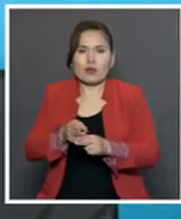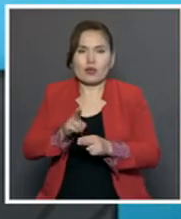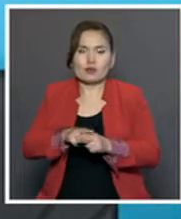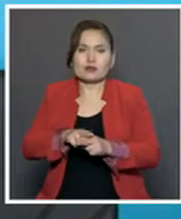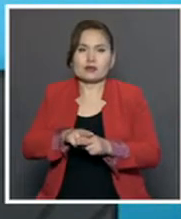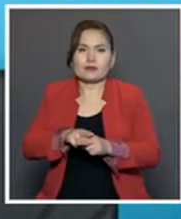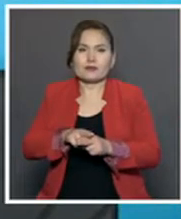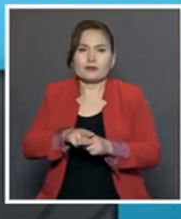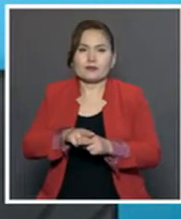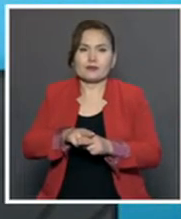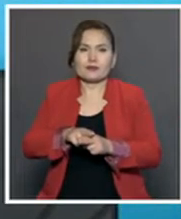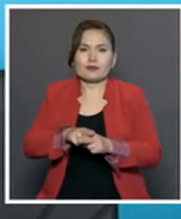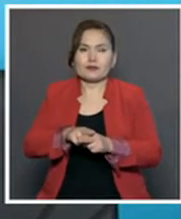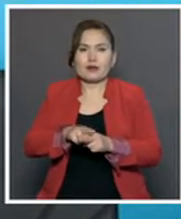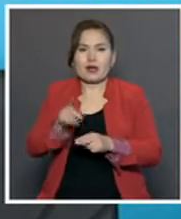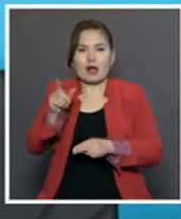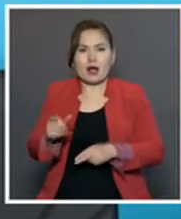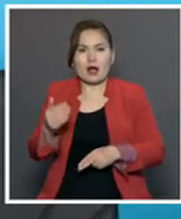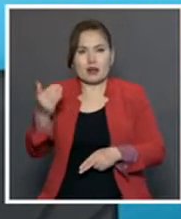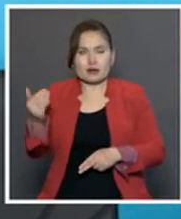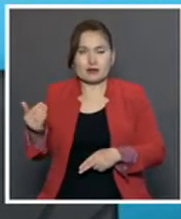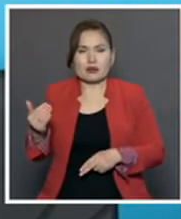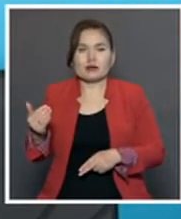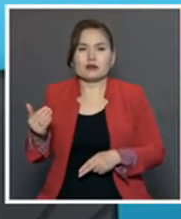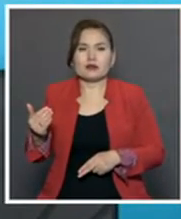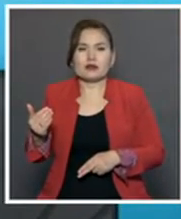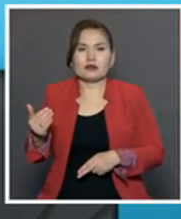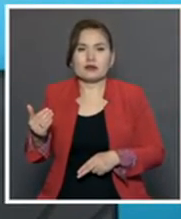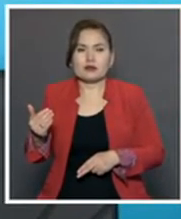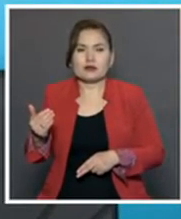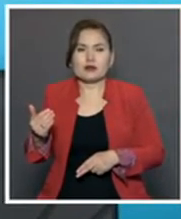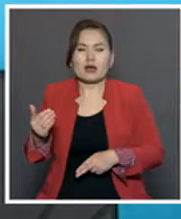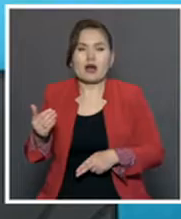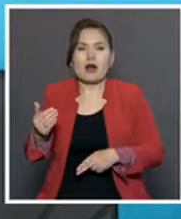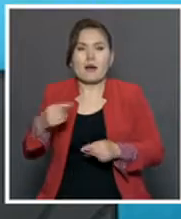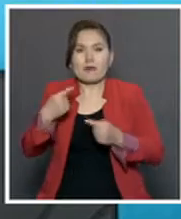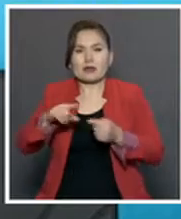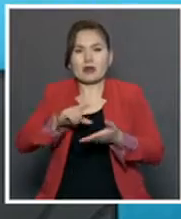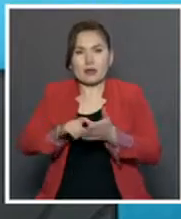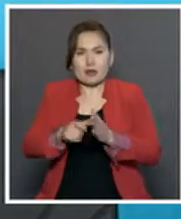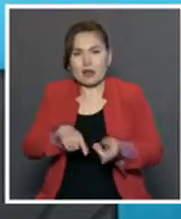осы науқасты терапия бөлімінде ауыстырылды.